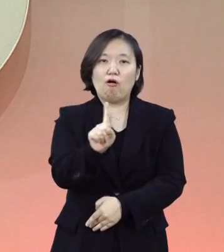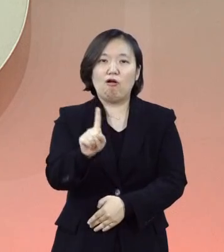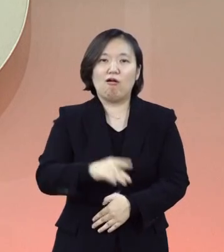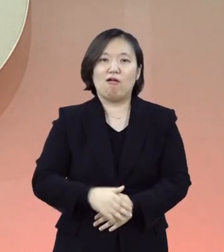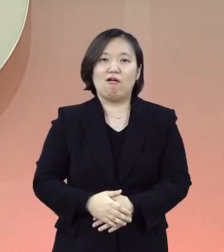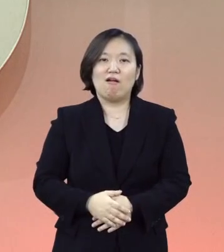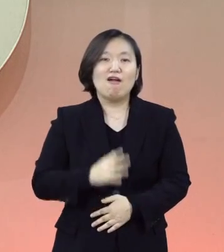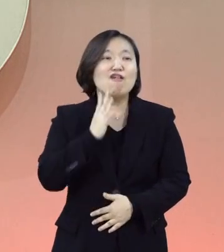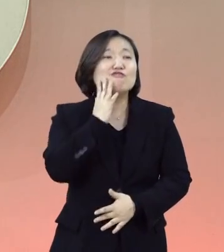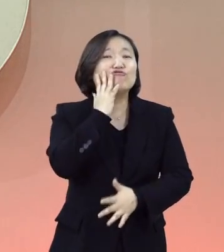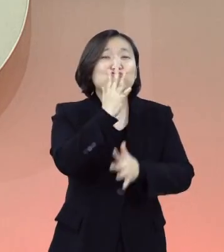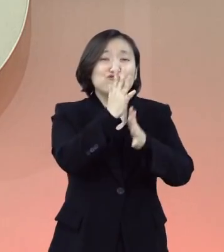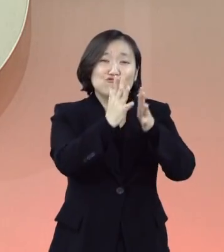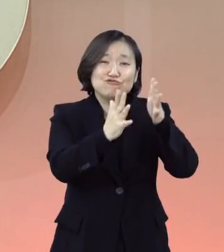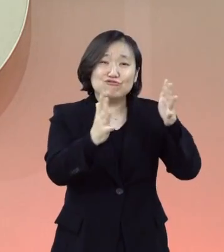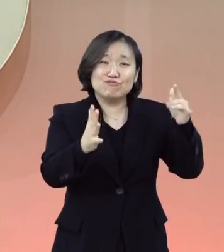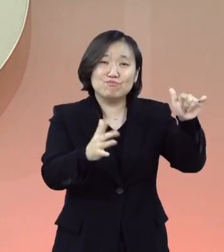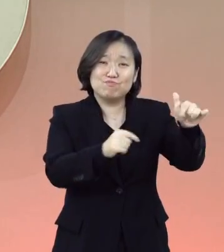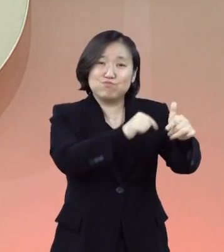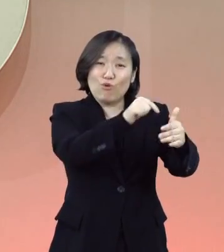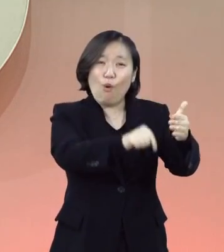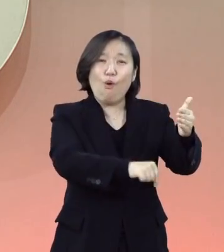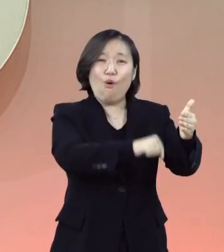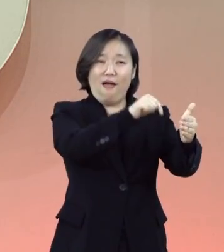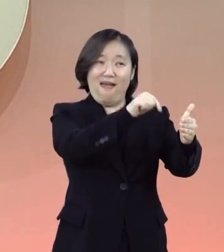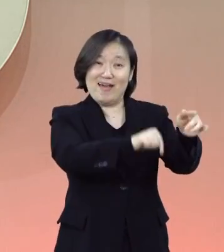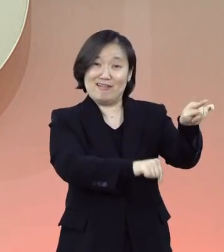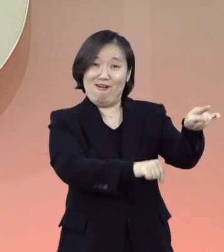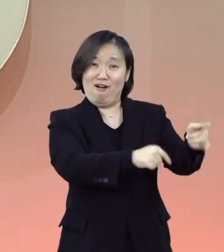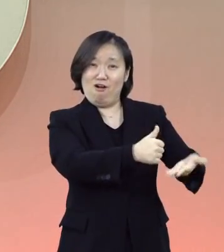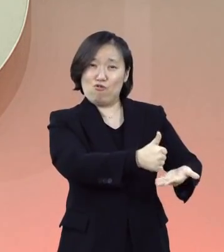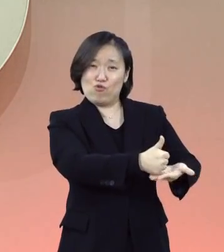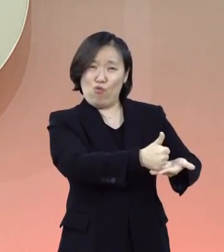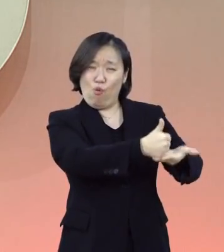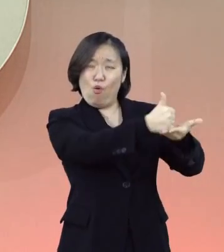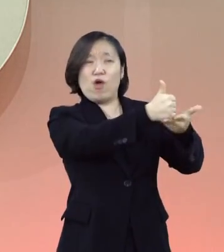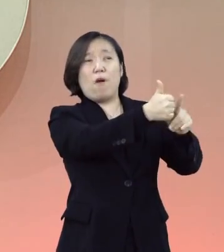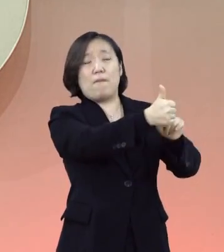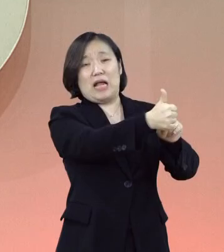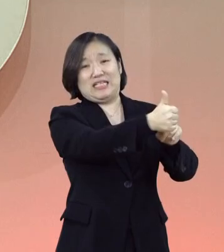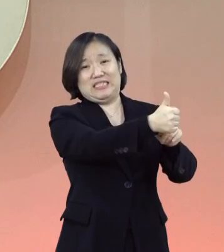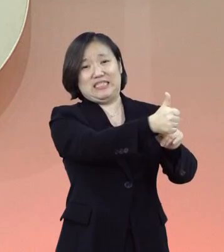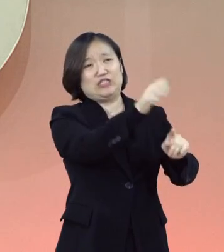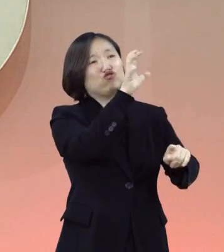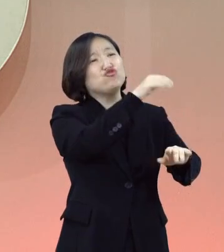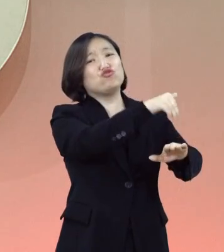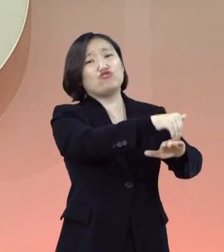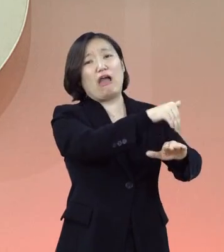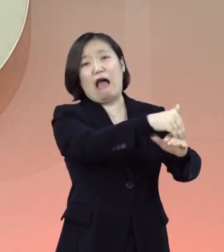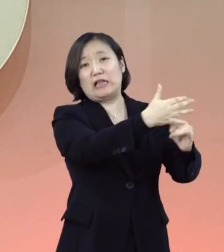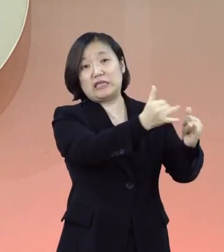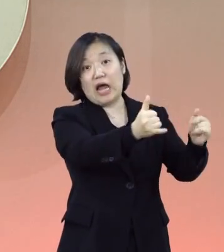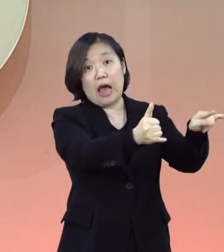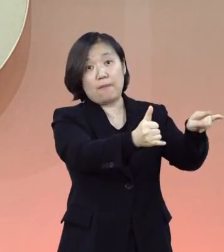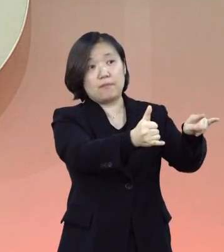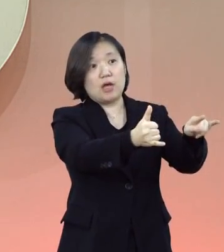그 숲속에서 겉으로 존경받던 그 종교인은 지금 저